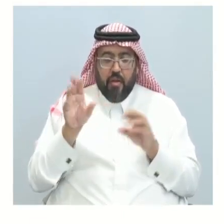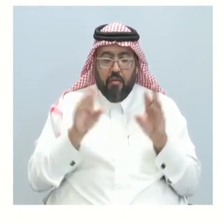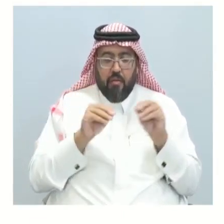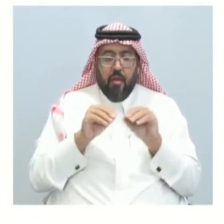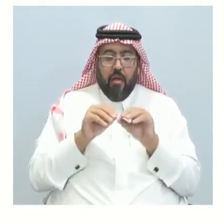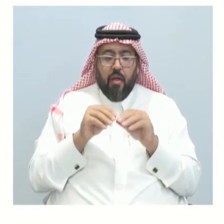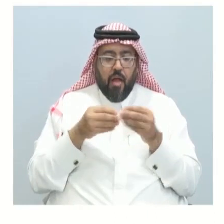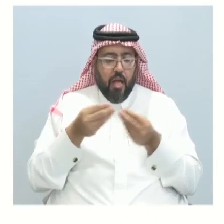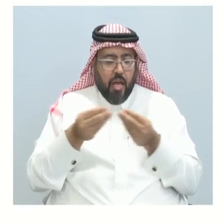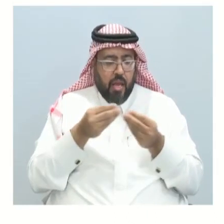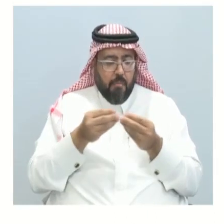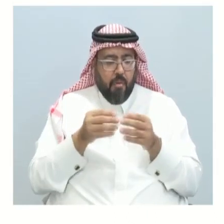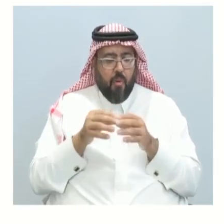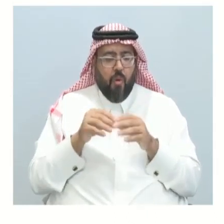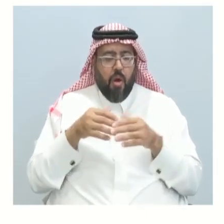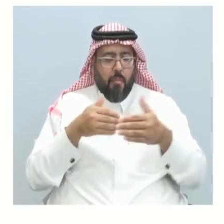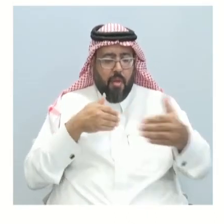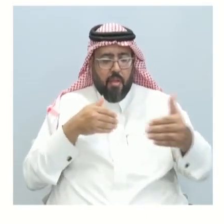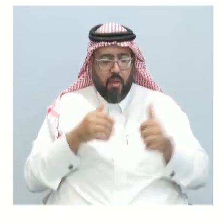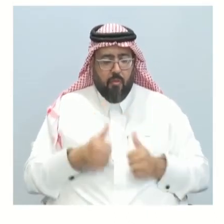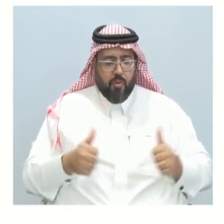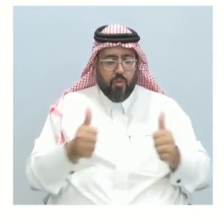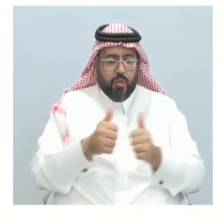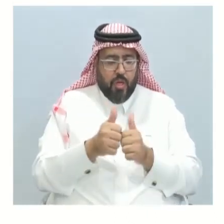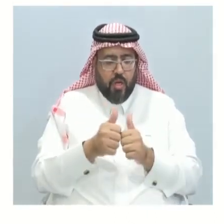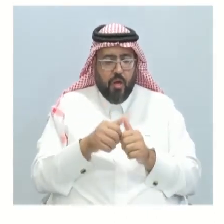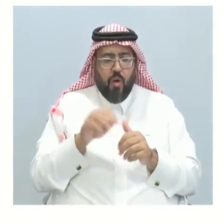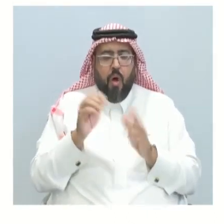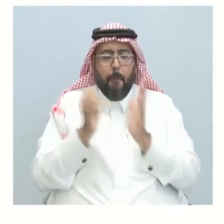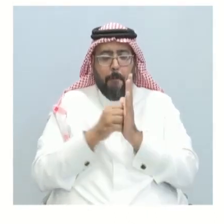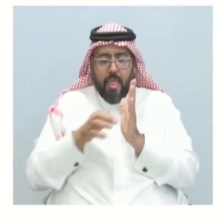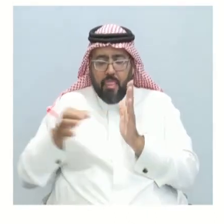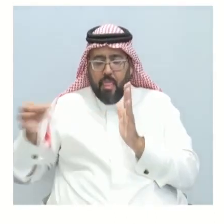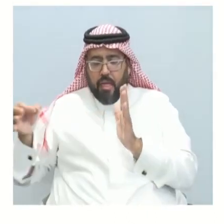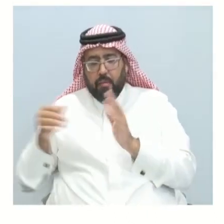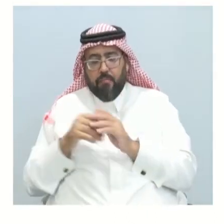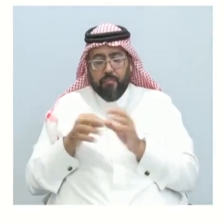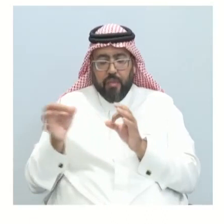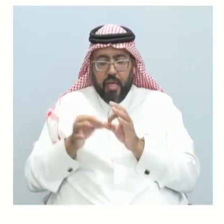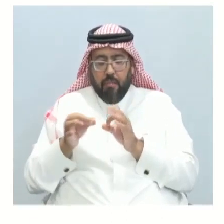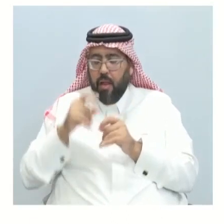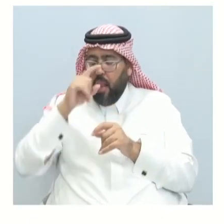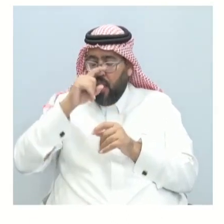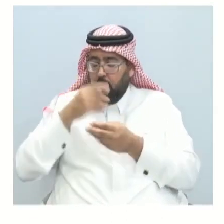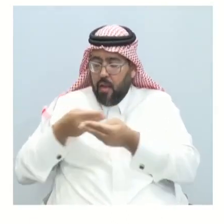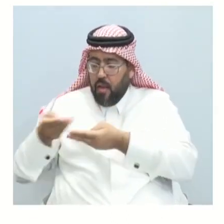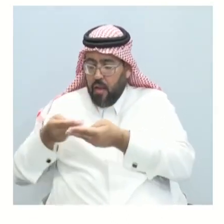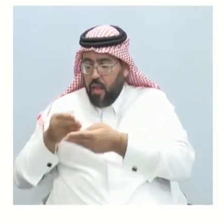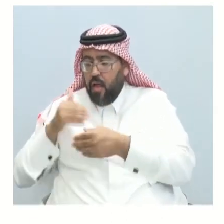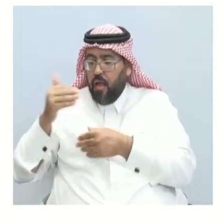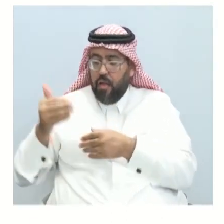يشمل القريب والبعيد من اهله وجيرانه فاقرب الناس اليك لابد ان تقدم لهم